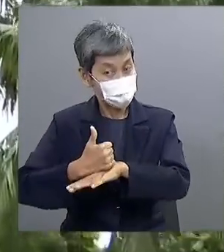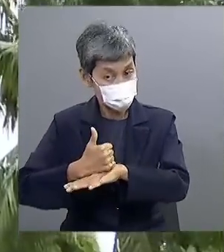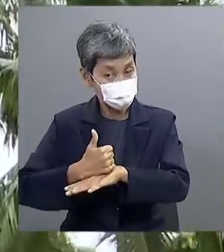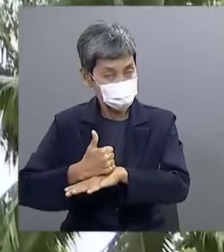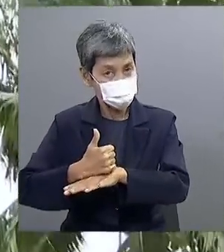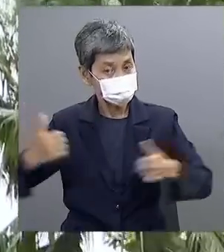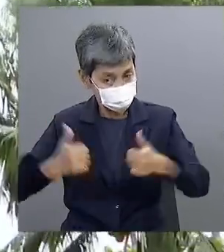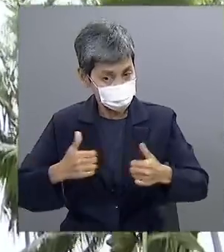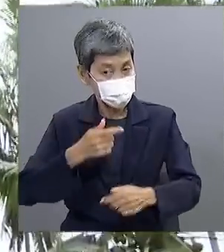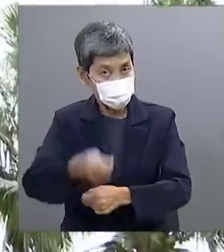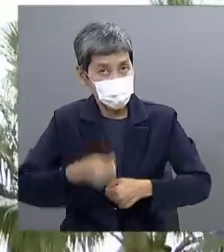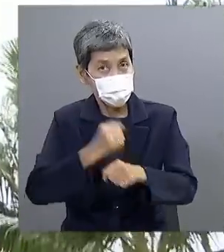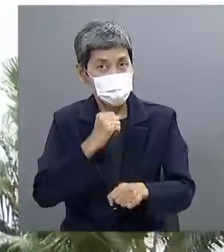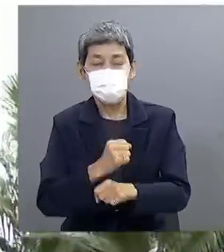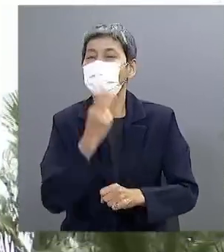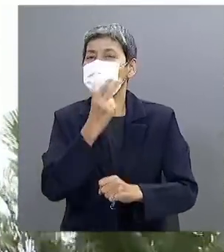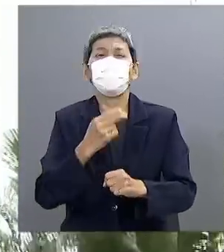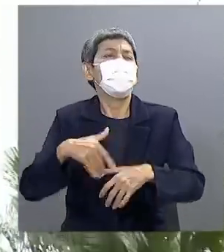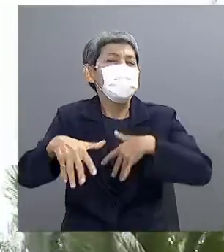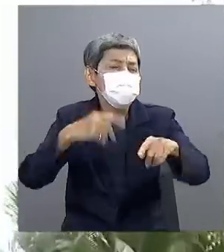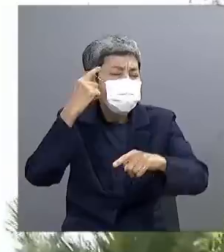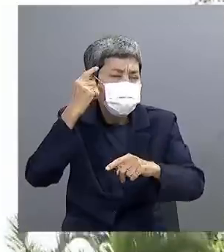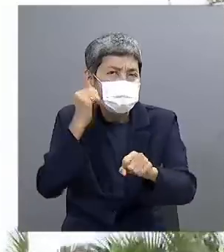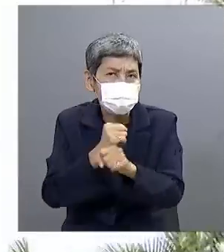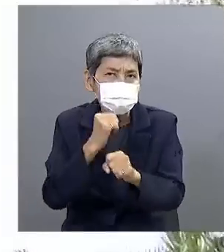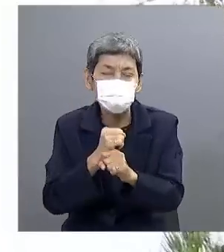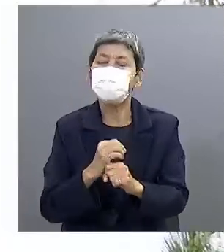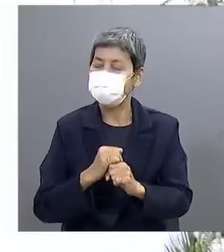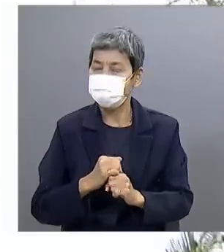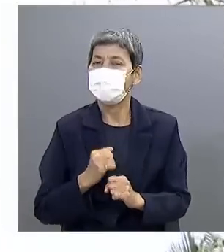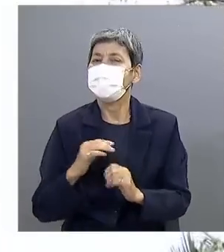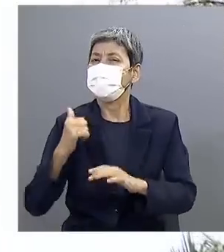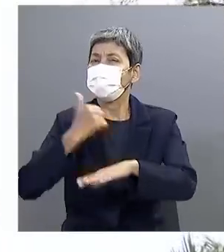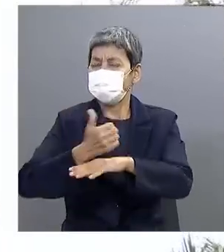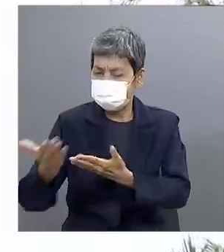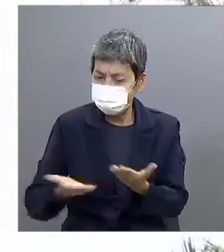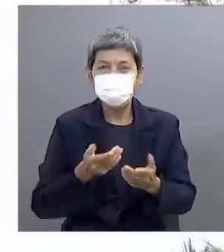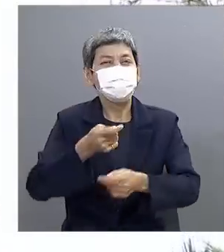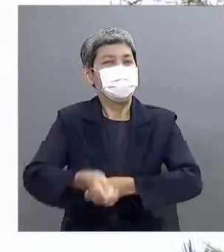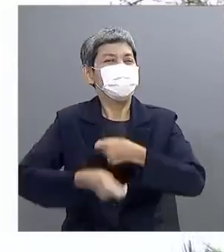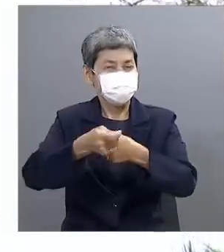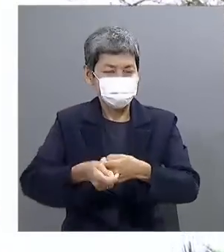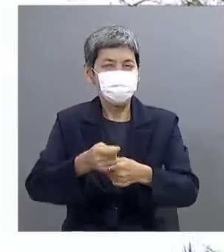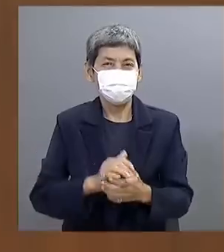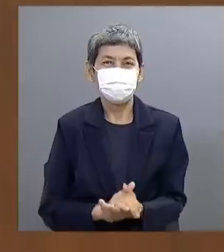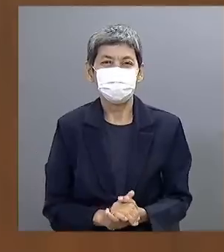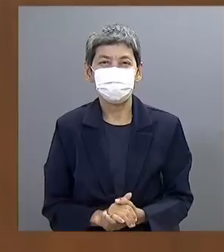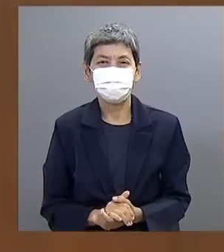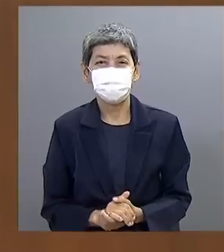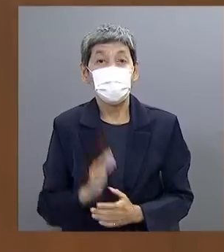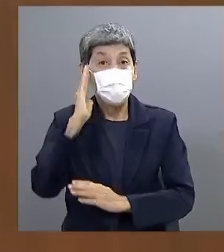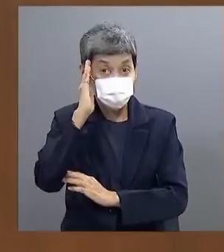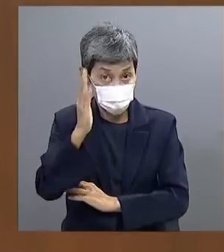แสให้เกิดความตื่นตัวในสื่อต่างๆในการรับแคมเปญที่ผู้ว่าชวนปลูกต้นไม้ด้วยเช่นเดียวกันนะคะ และพรุ่งนี้ไม่ใช่แ